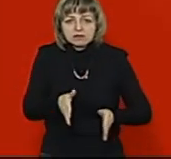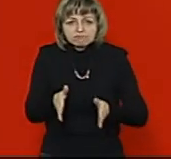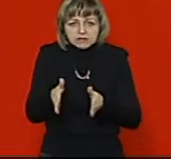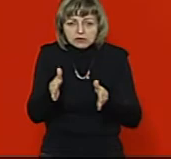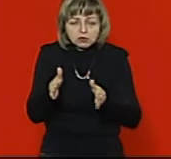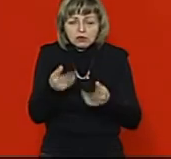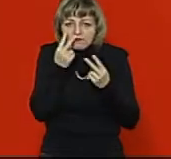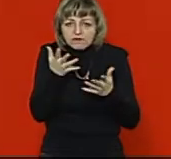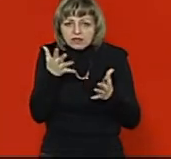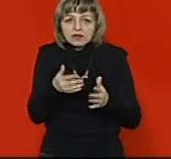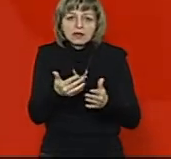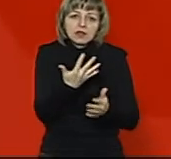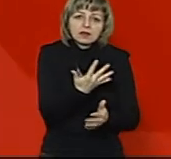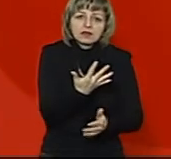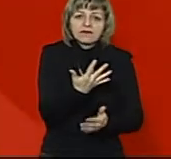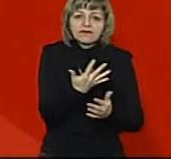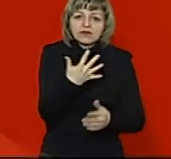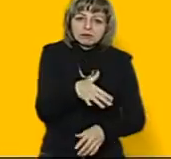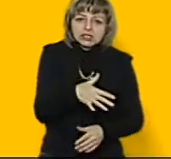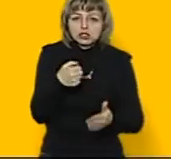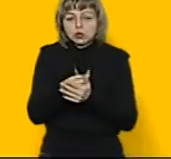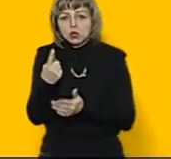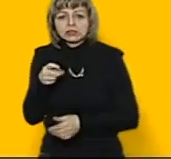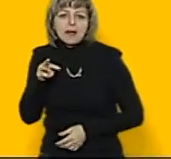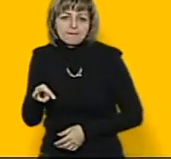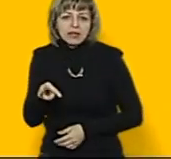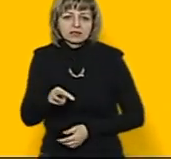області від 50 до 100 метрів.